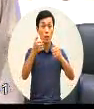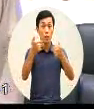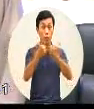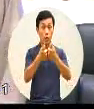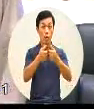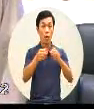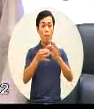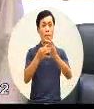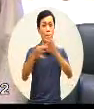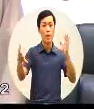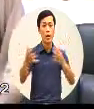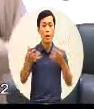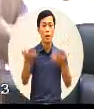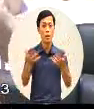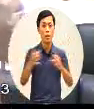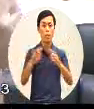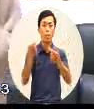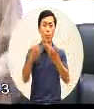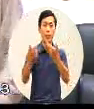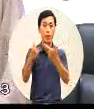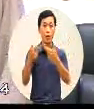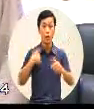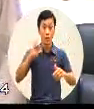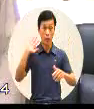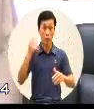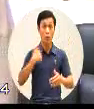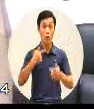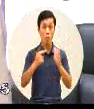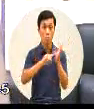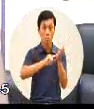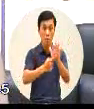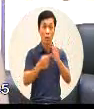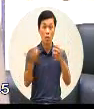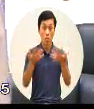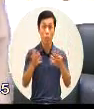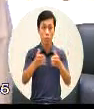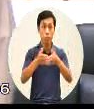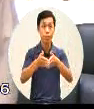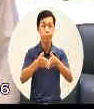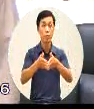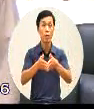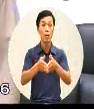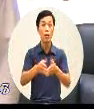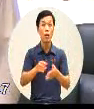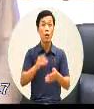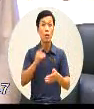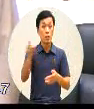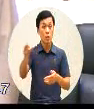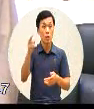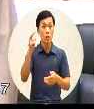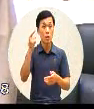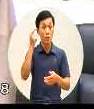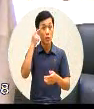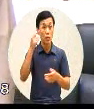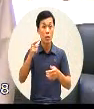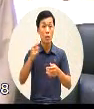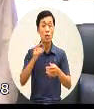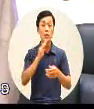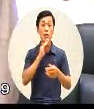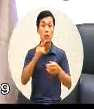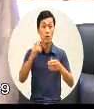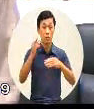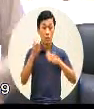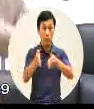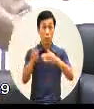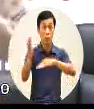呢是无效，但是我爱表达一个吼啊，就是讲啊，伊就讲伊无要插政治啊，啊，伊即